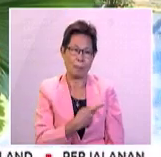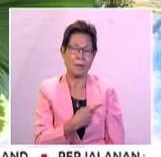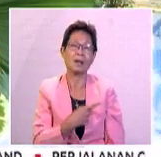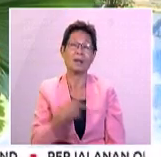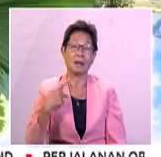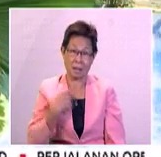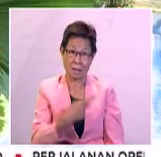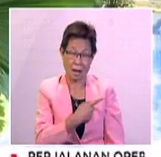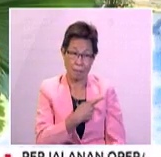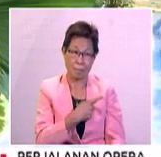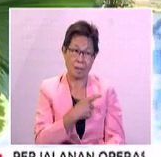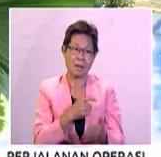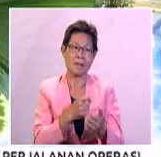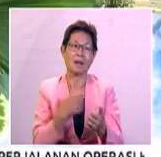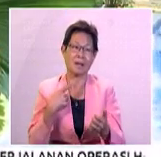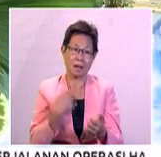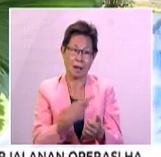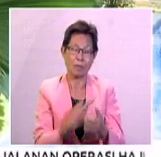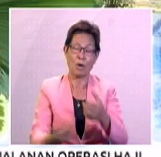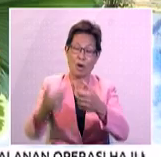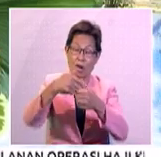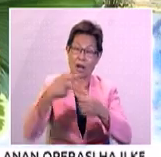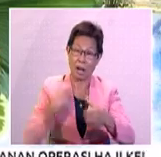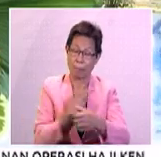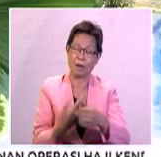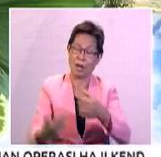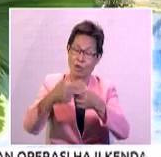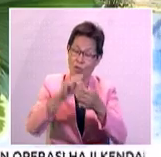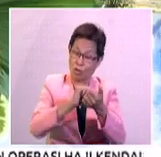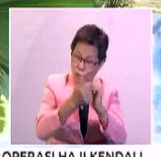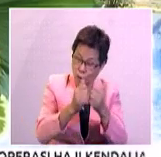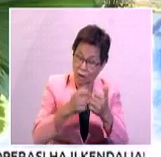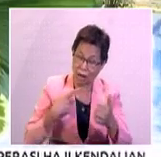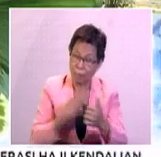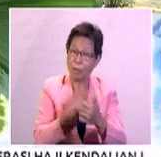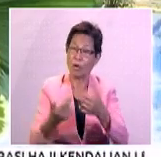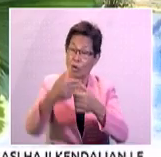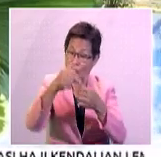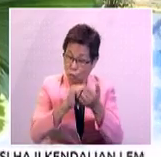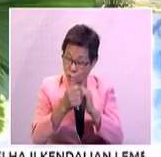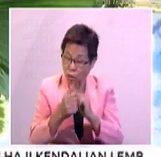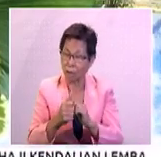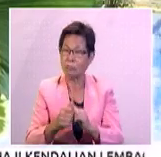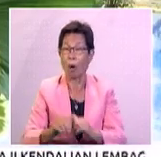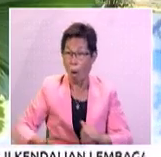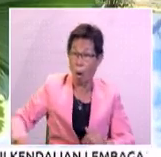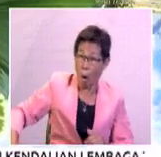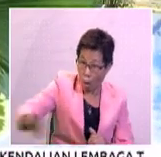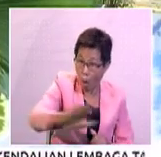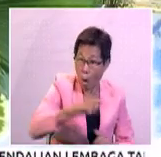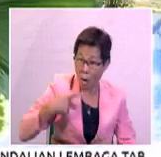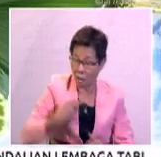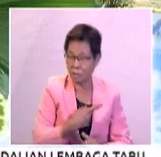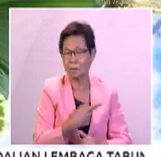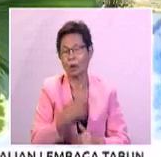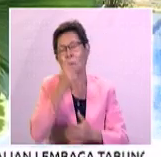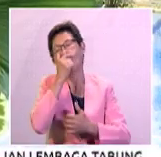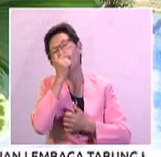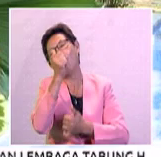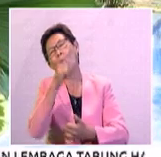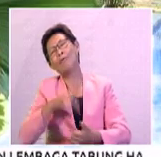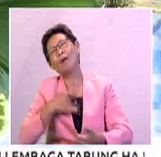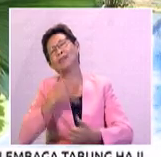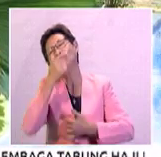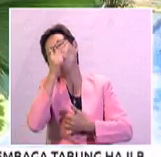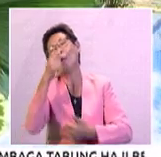sukan rugby khususnya dan penggiat sukan secara amnya merasa sangat teruja kerana